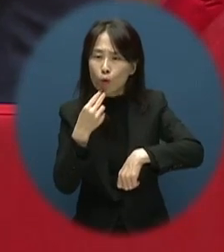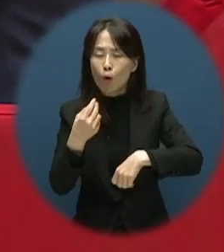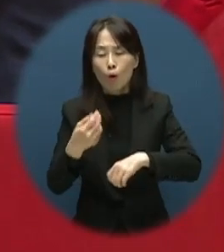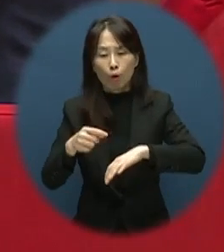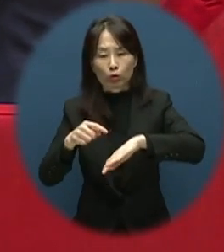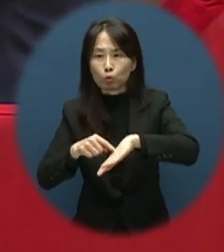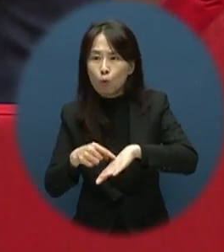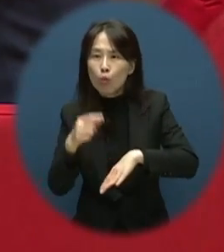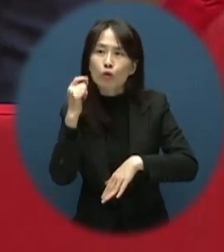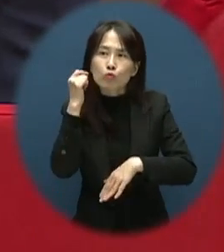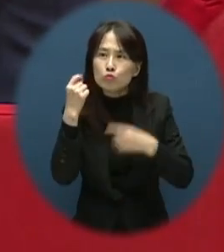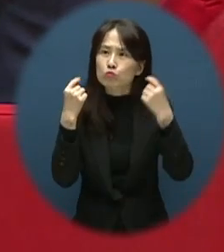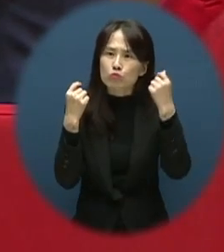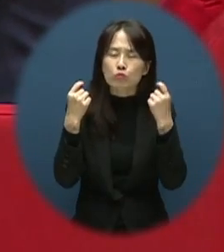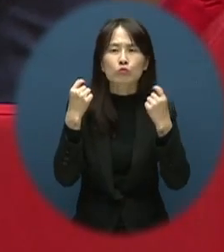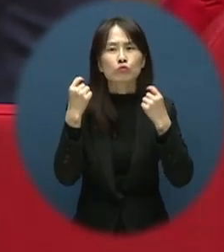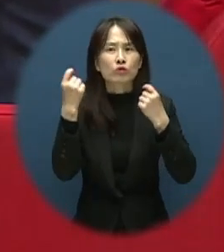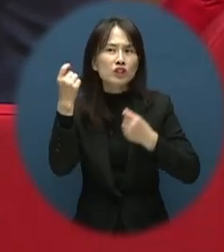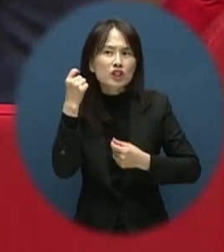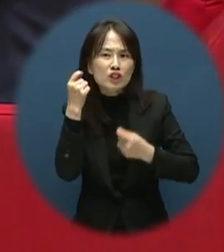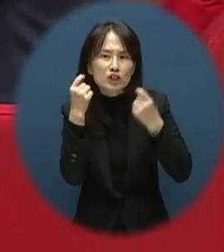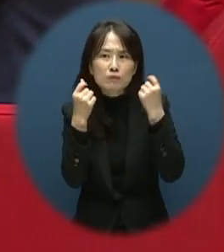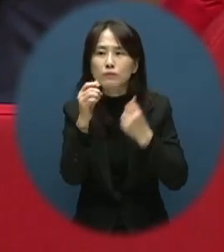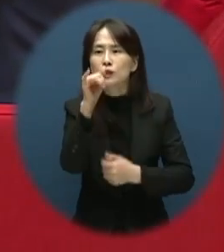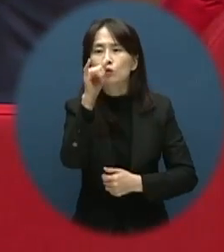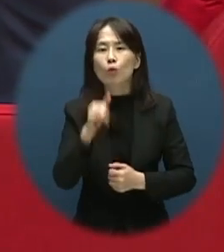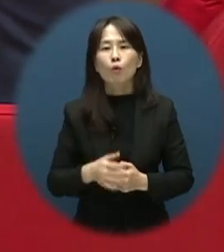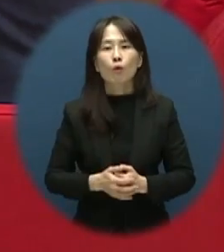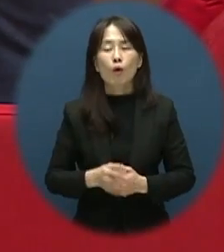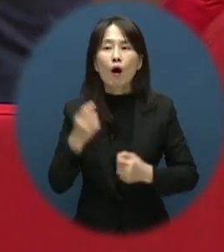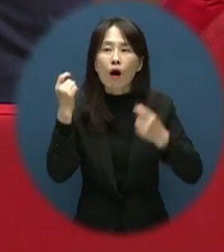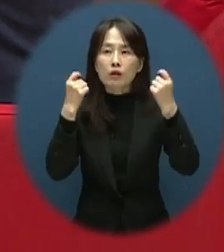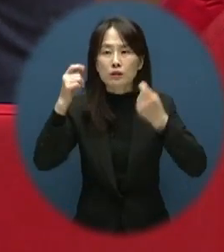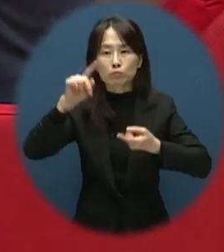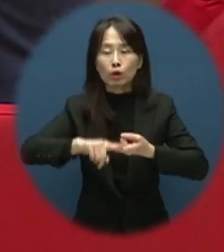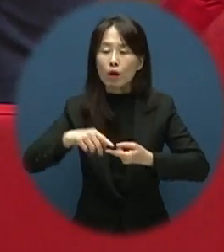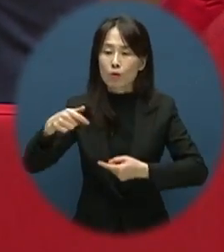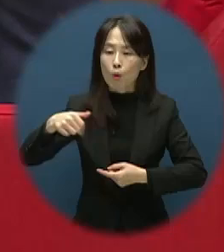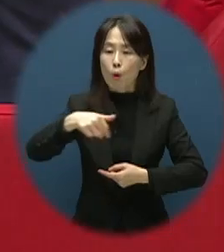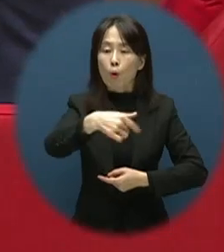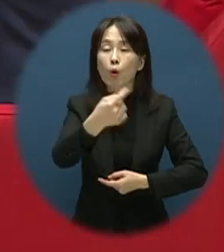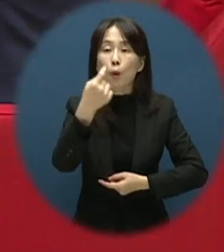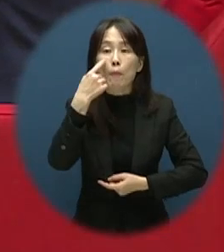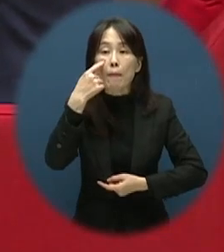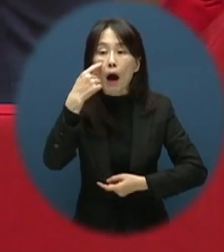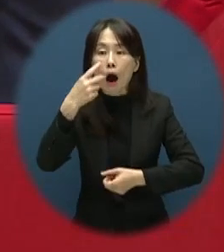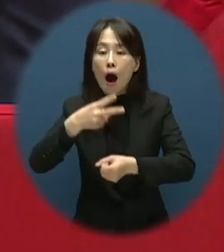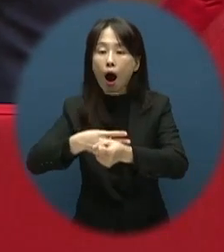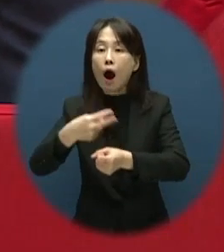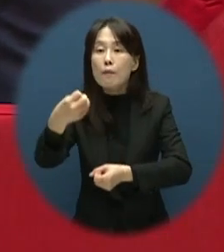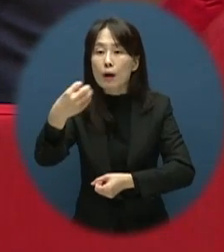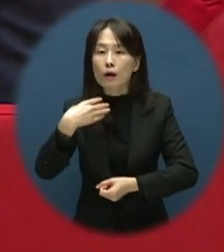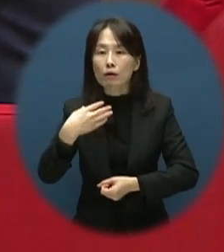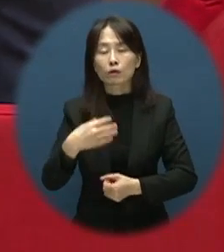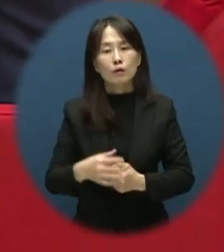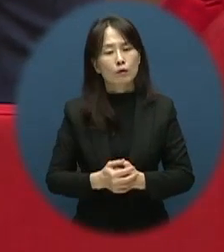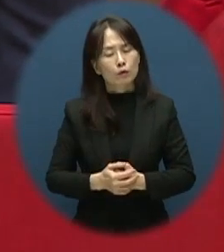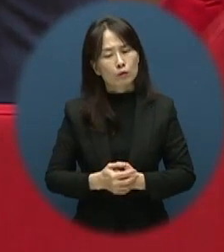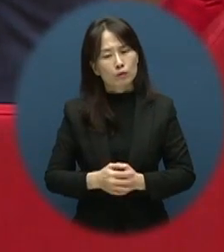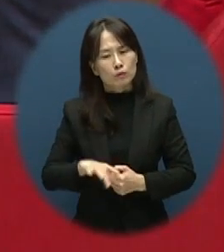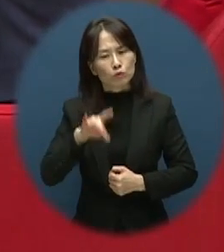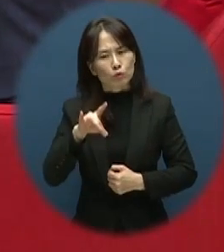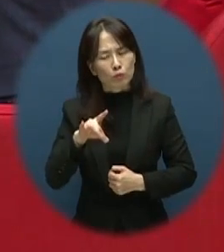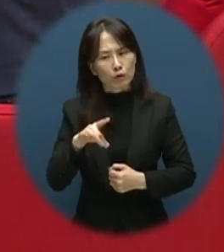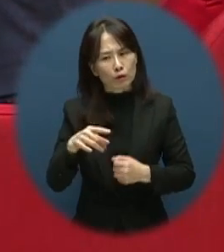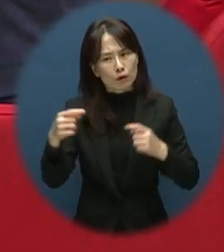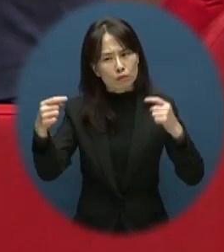또 걸으라고 침 넣는 채로. 그래서 이거 뭐 어떻게 되는 건가? 뭐 약간